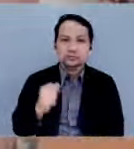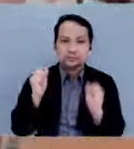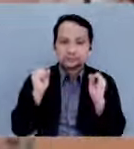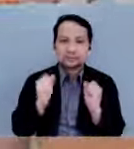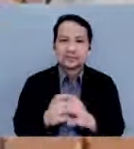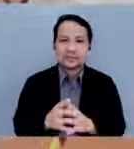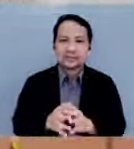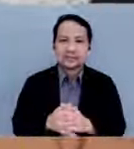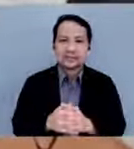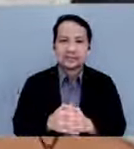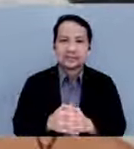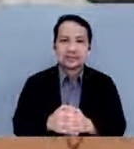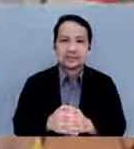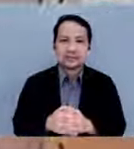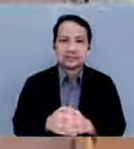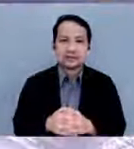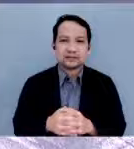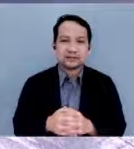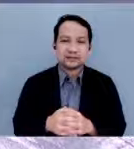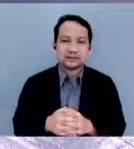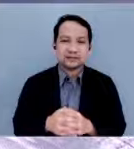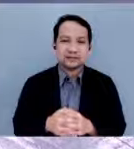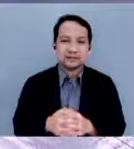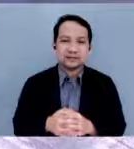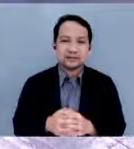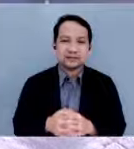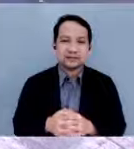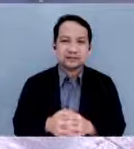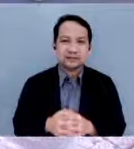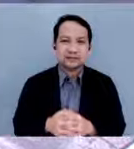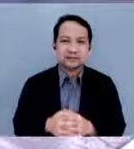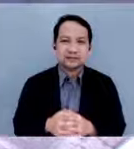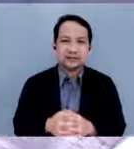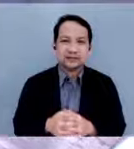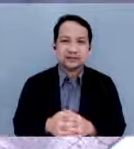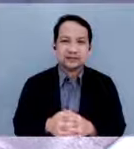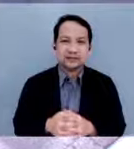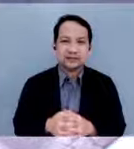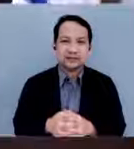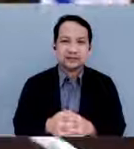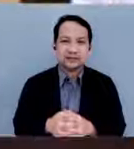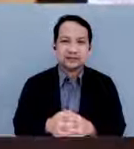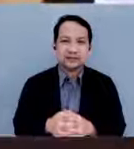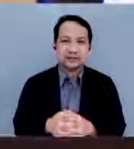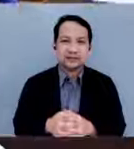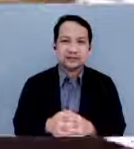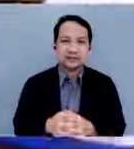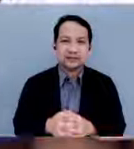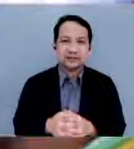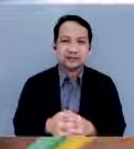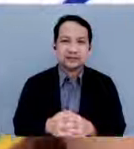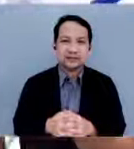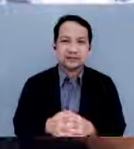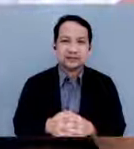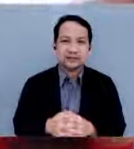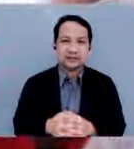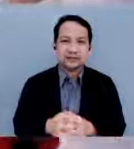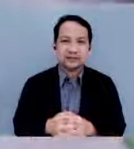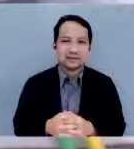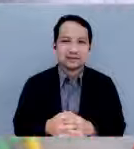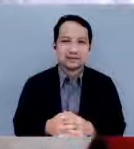from Manila, we have sumawi yun. Makati. Meron din sa Makati. Kasi dito natin yung mga natin ng tips.